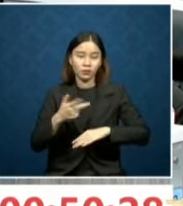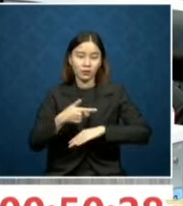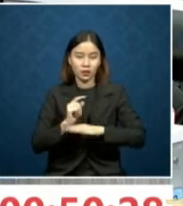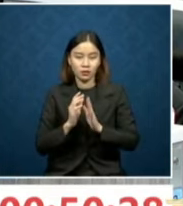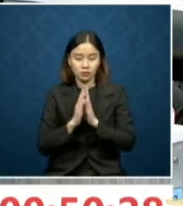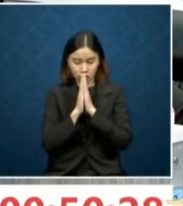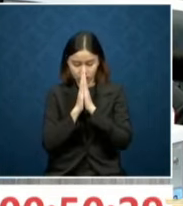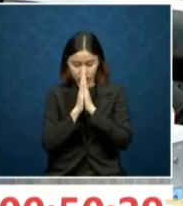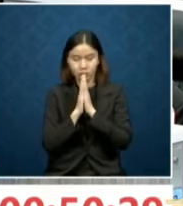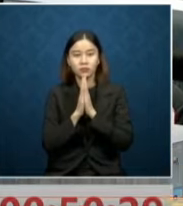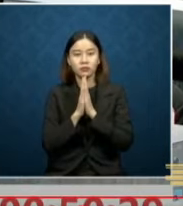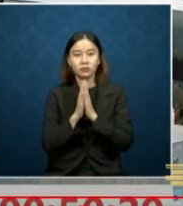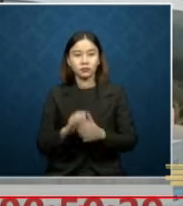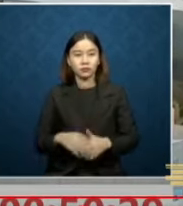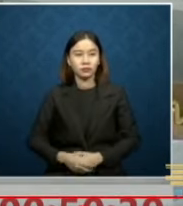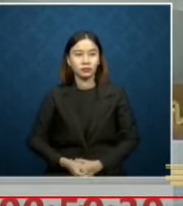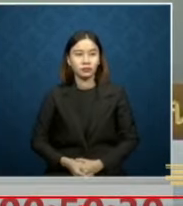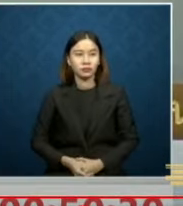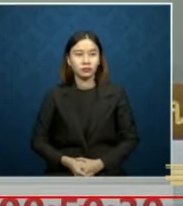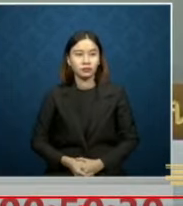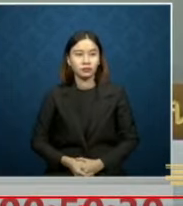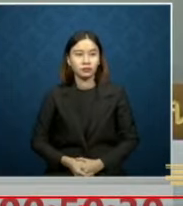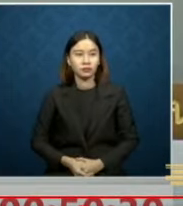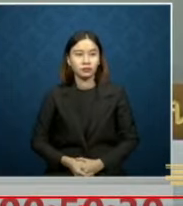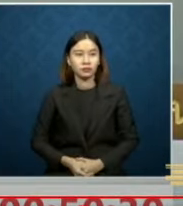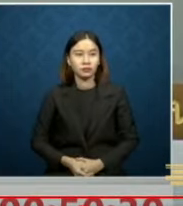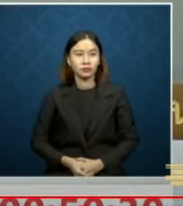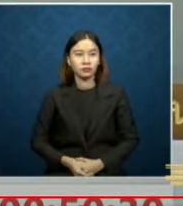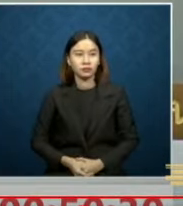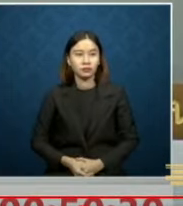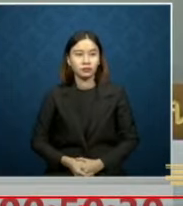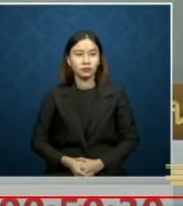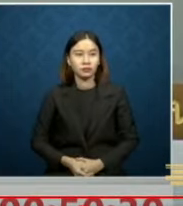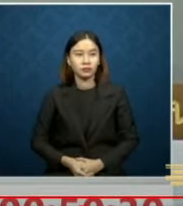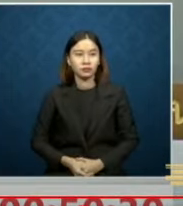ากครับ ครับขอบคุณ